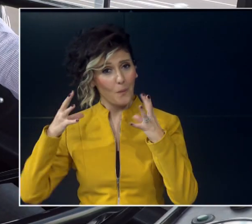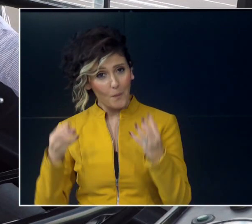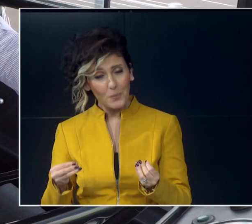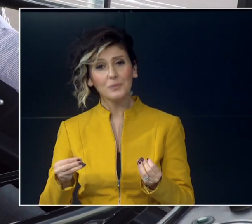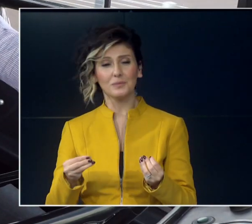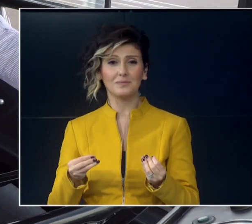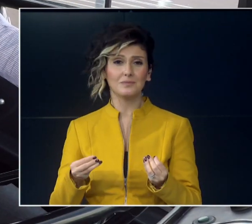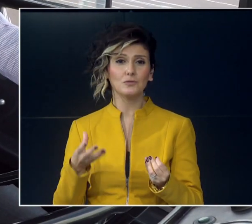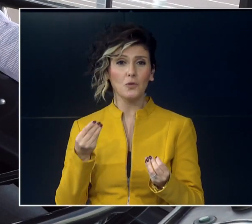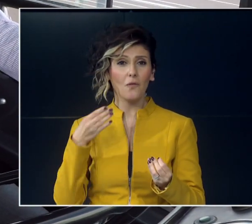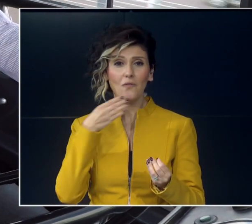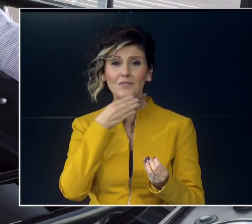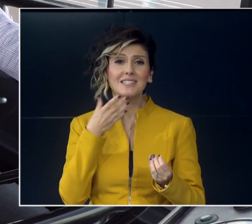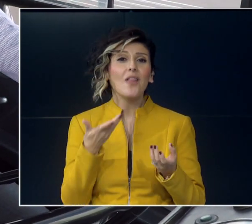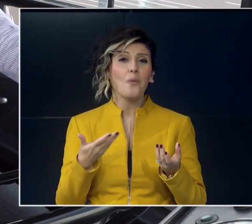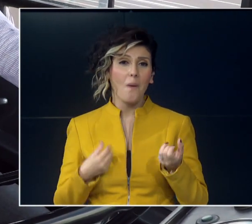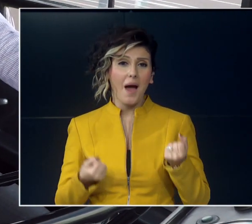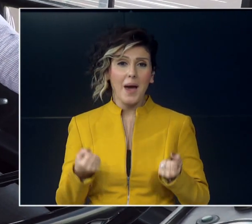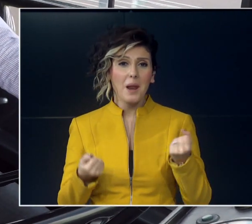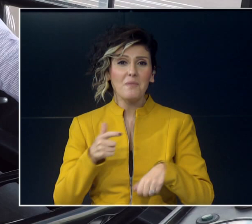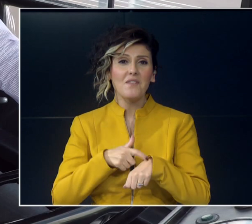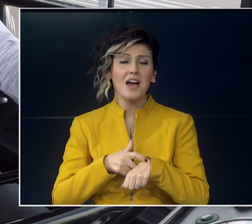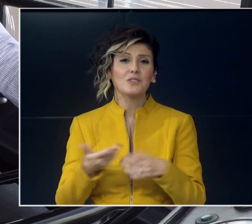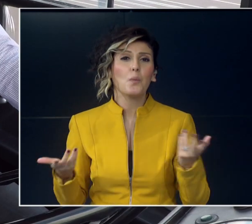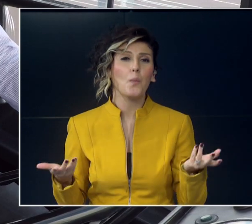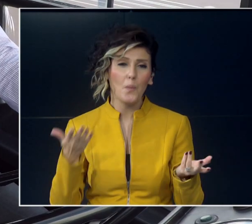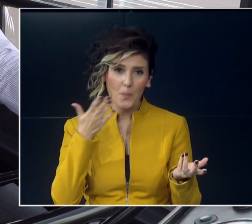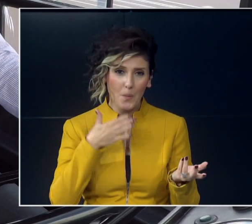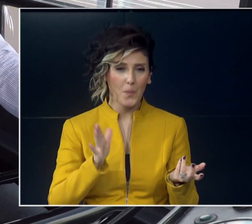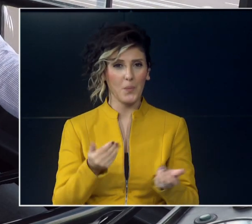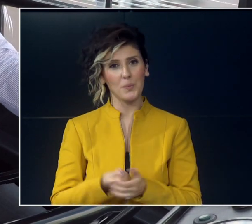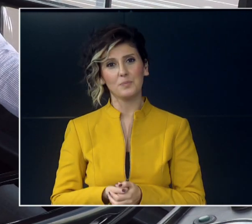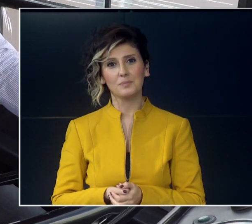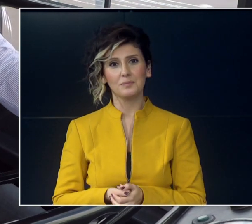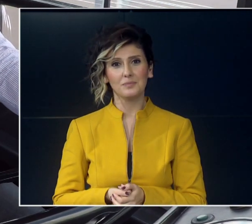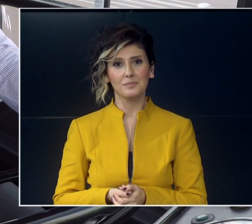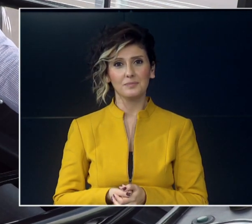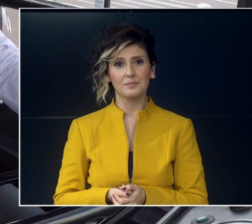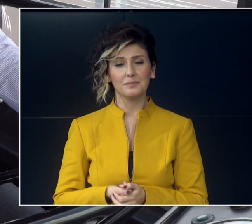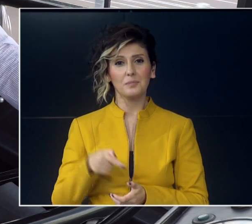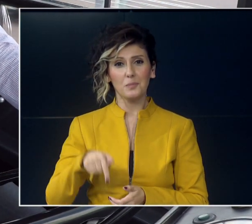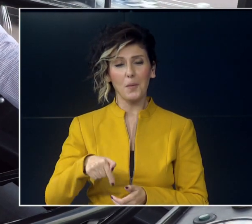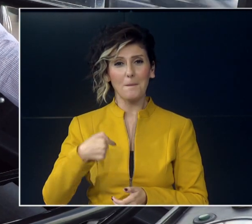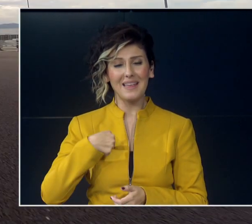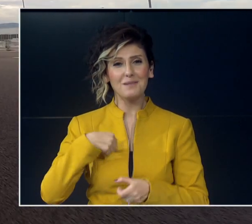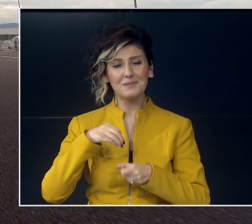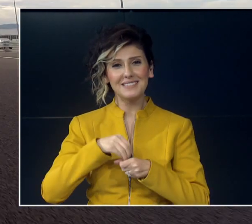çok fırsatımız olmuyor araç kullanmak için. Evet. Yani bu benim için